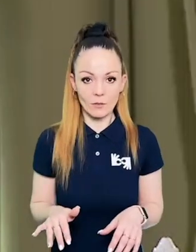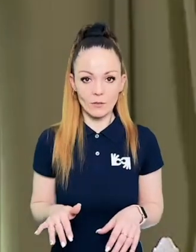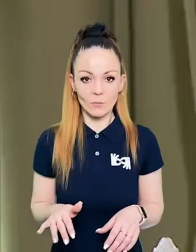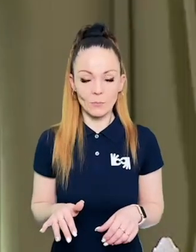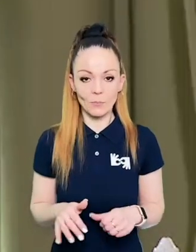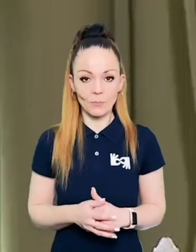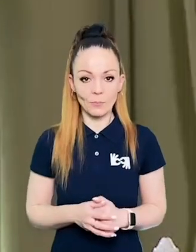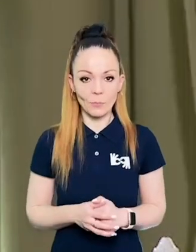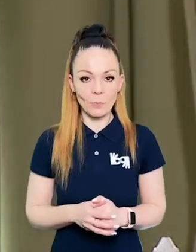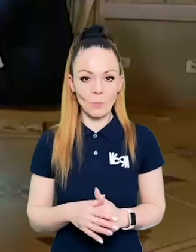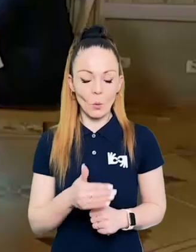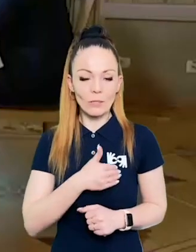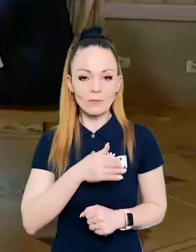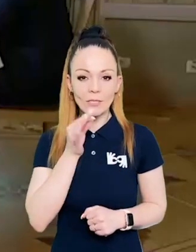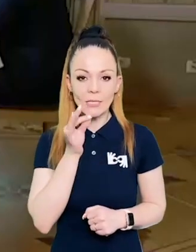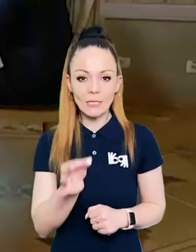втратити,